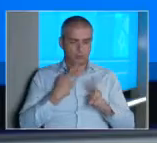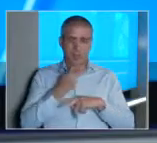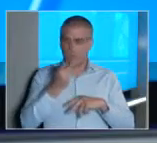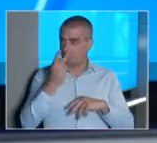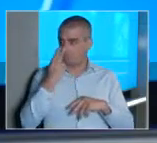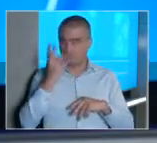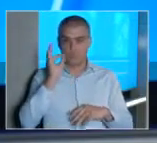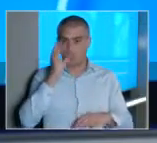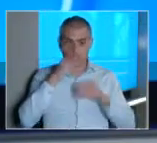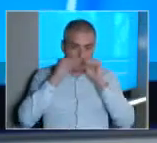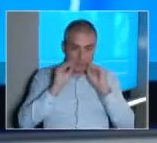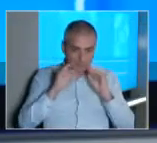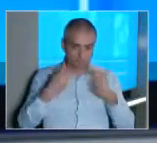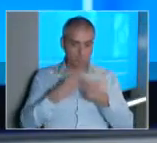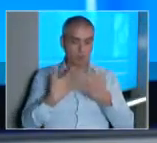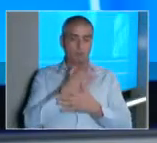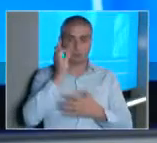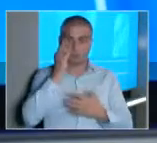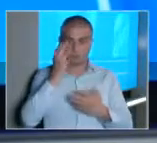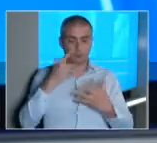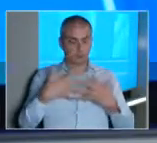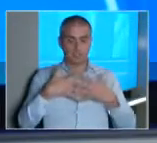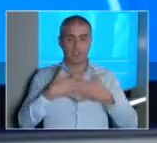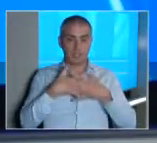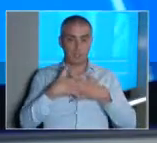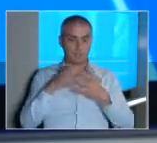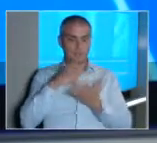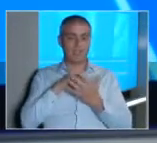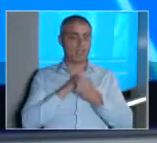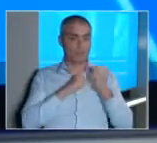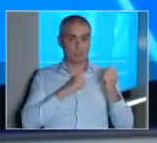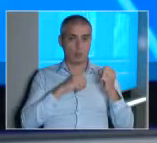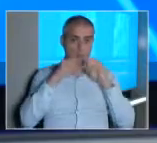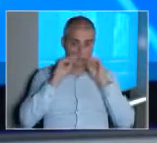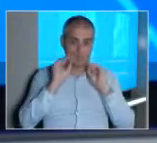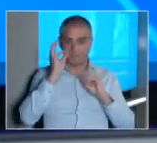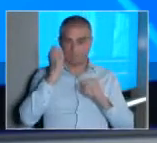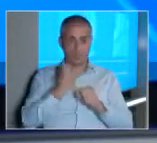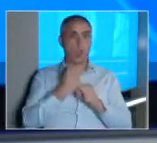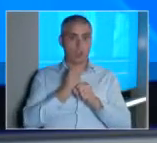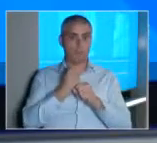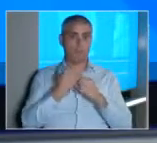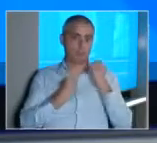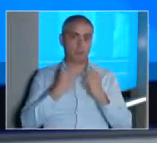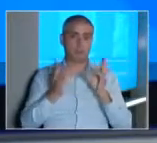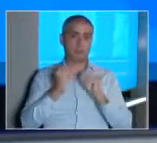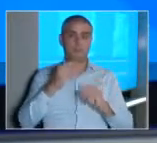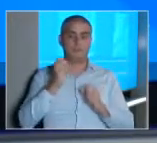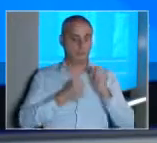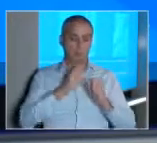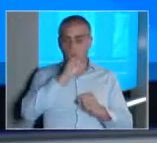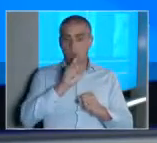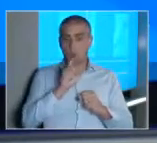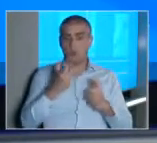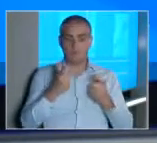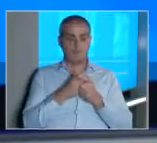מבחירתו של אמיר פרץ, התנועה החדשה של ברק, איזשהו איחוד בגוש המרכז שמאל שאמיר וברק עובדים עליו קשה, יחד עם מרץ ואחרים, יכול